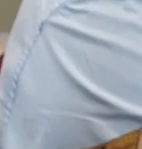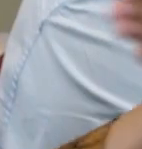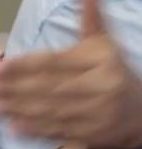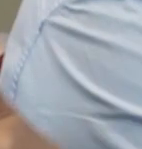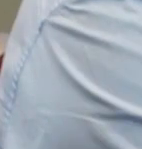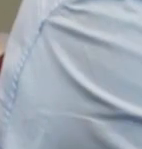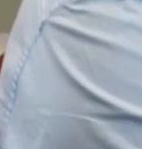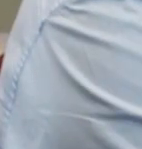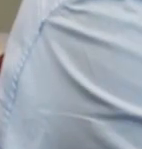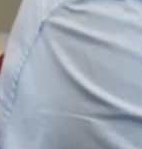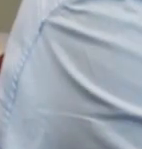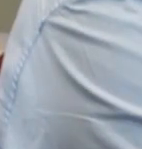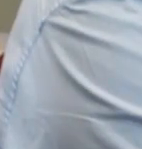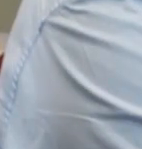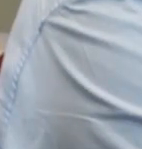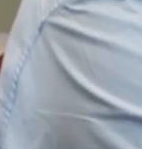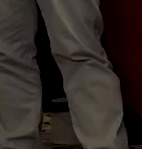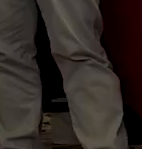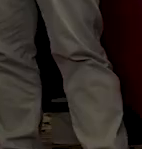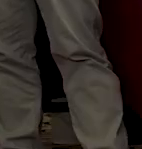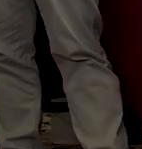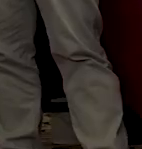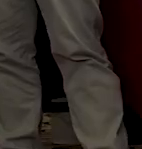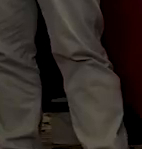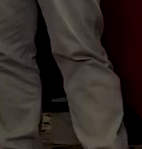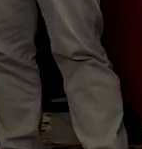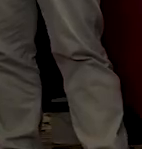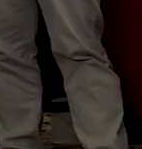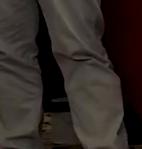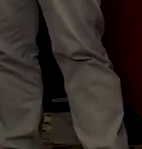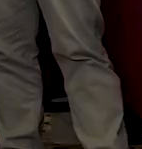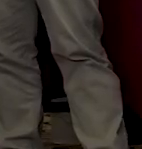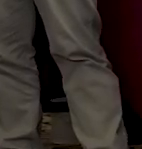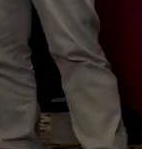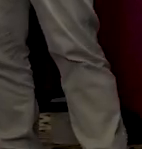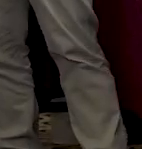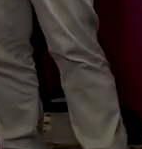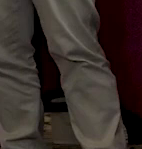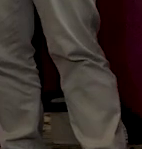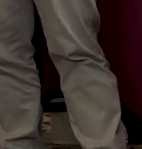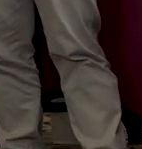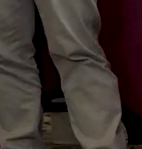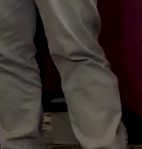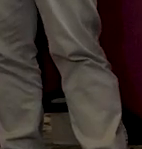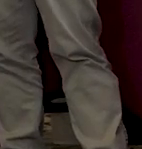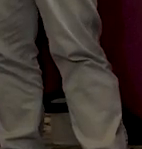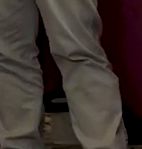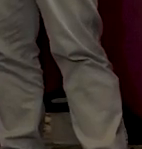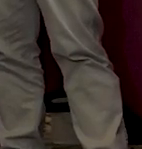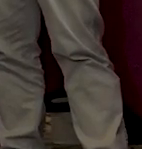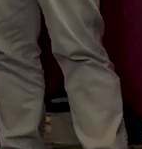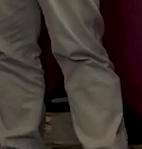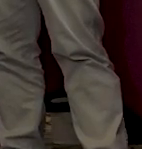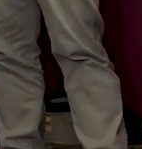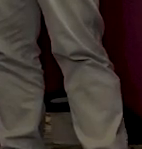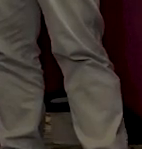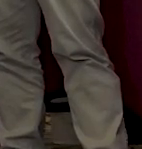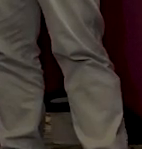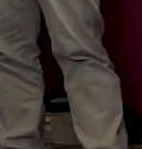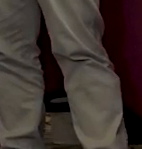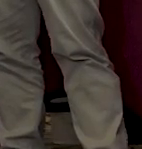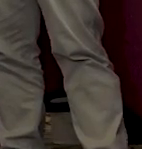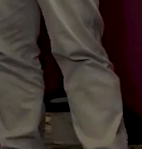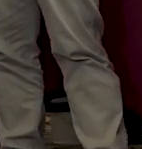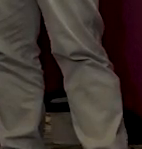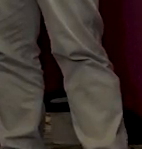proses tersebut memang harus berjalan seperti itu lebih kasih ya Betul gitu karena the assessment dulu tadi ya